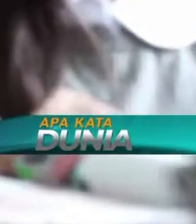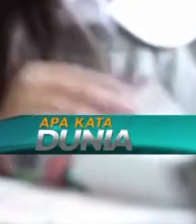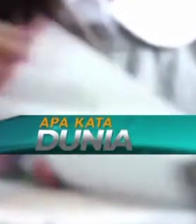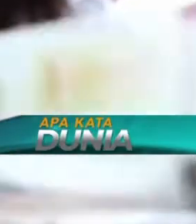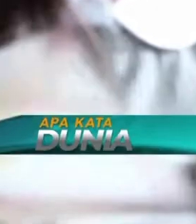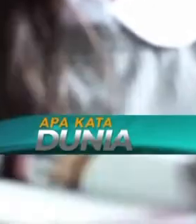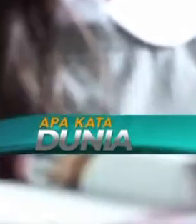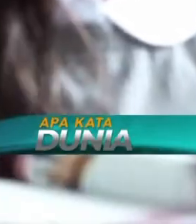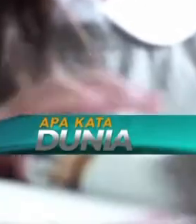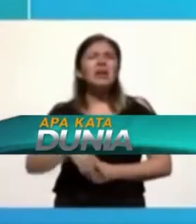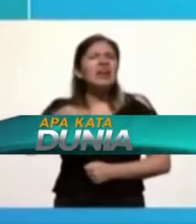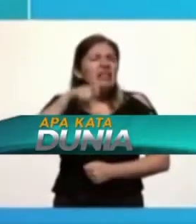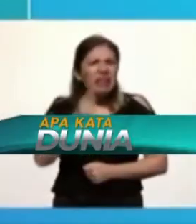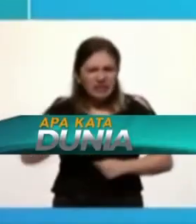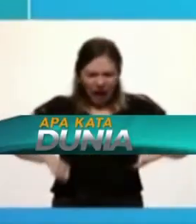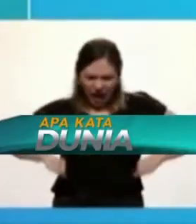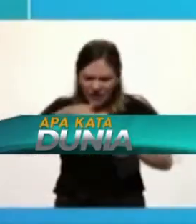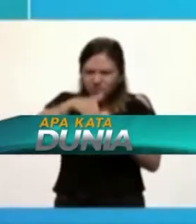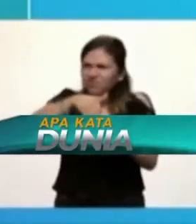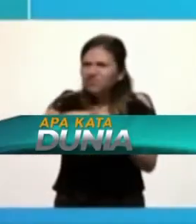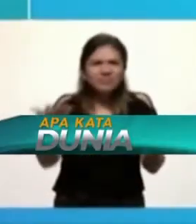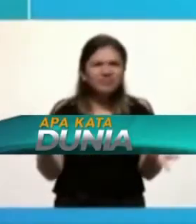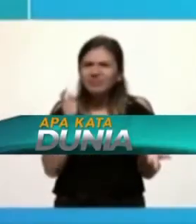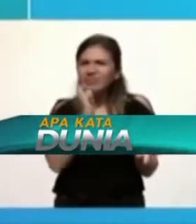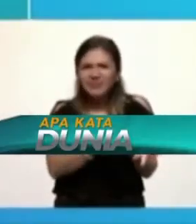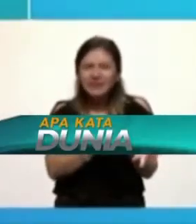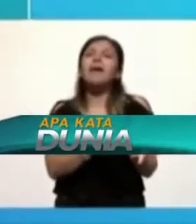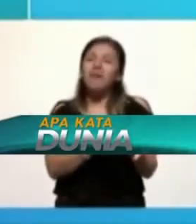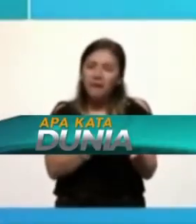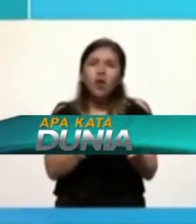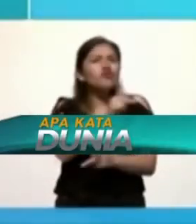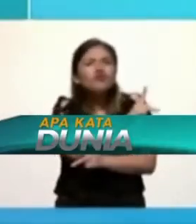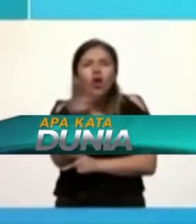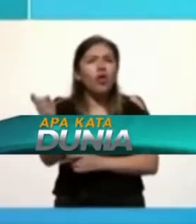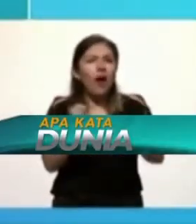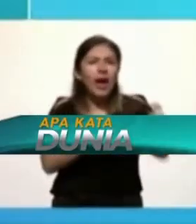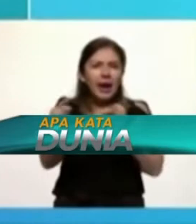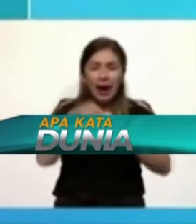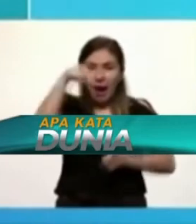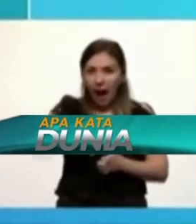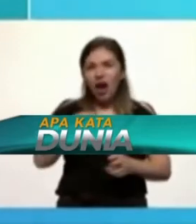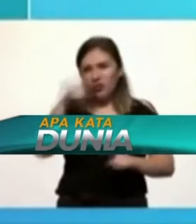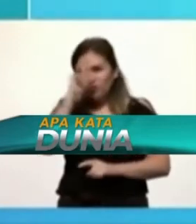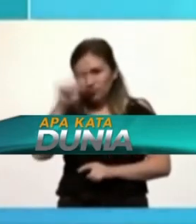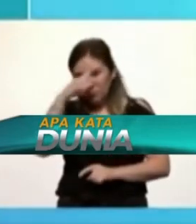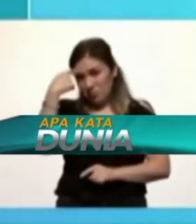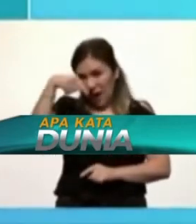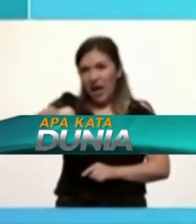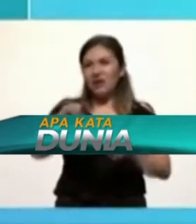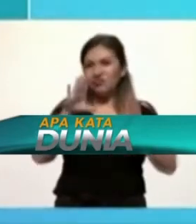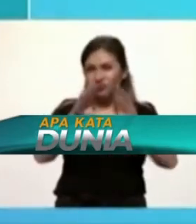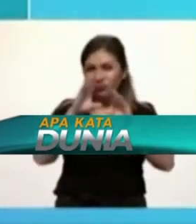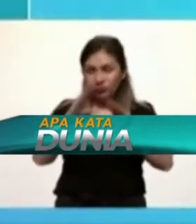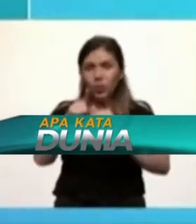infeksi yang tinggi dan kematian di ekonomi terbesar kedua di Amerika Latin tersebut. Rencana itu diumumkan oleh Menteri